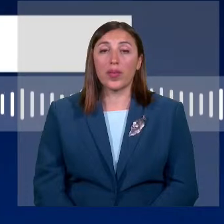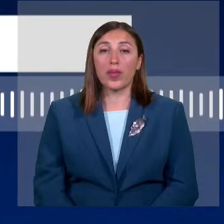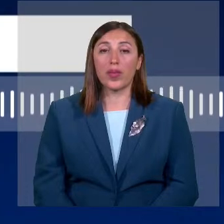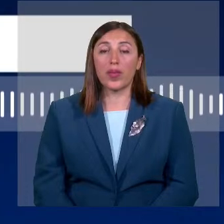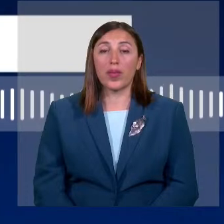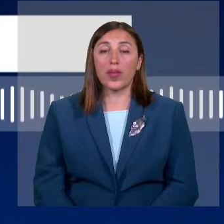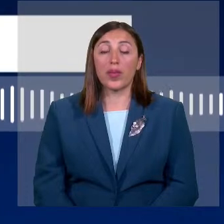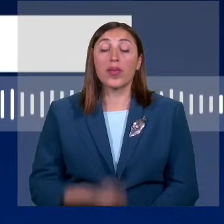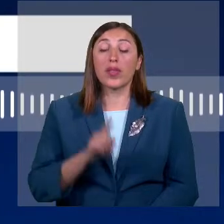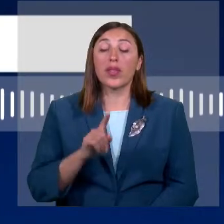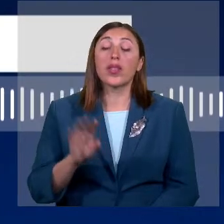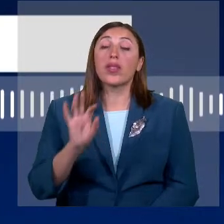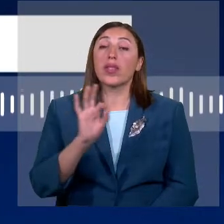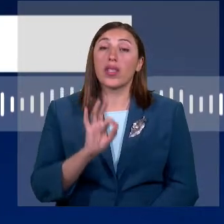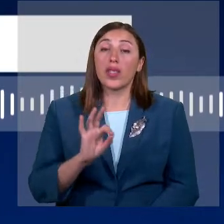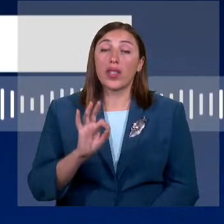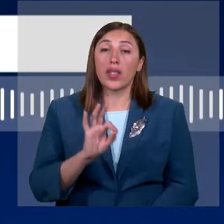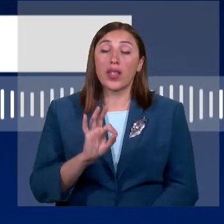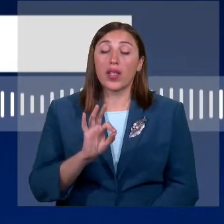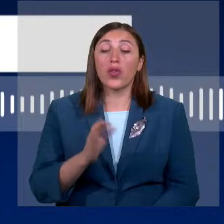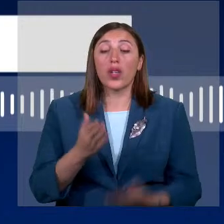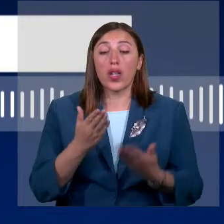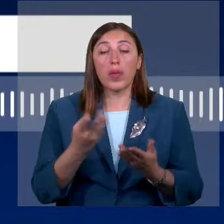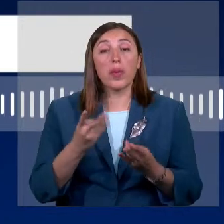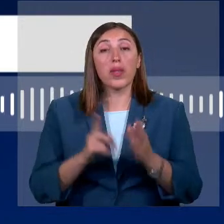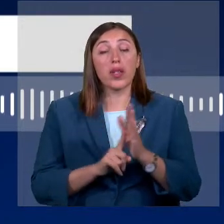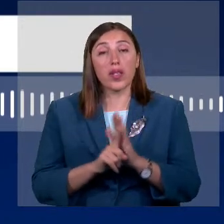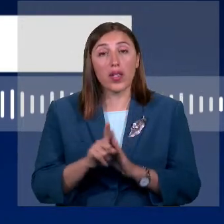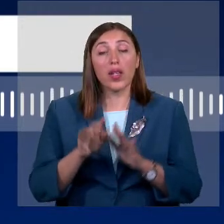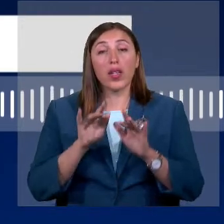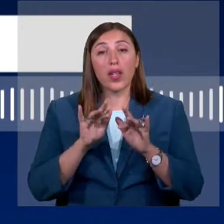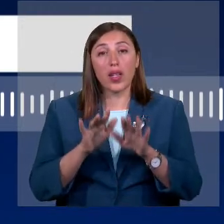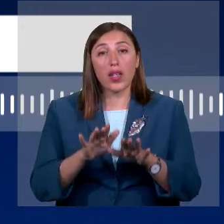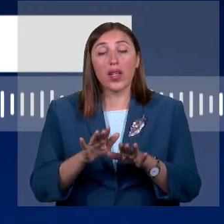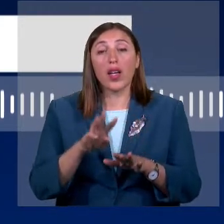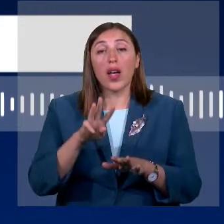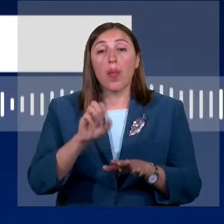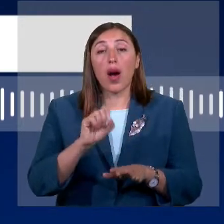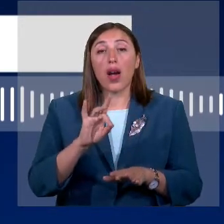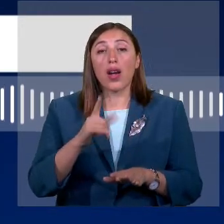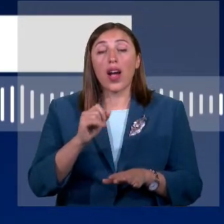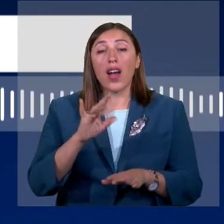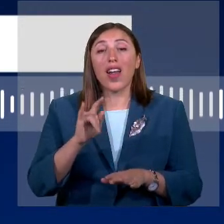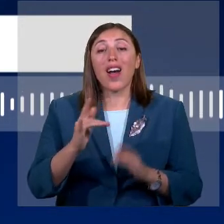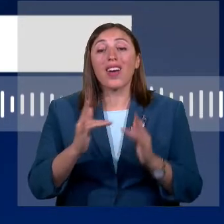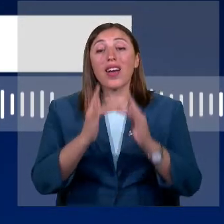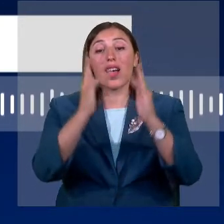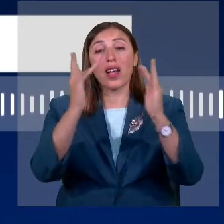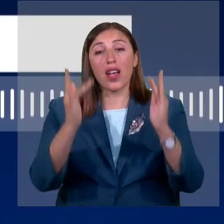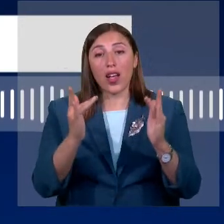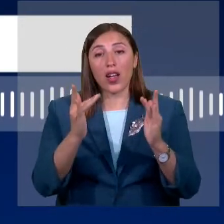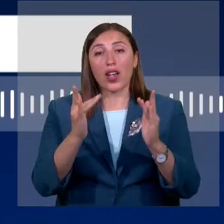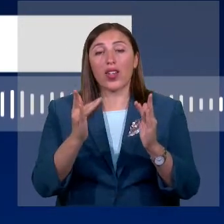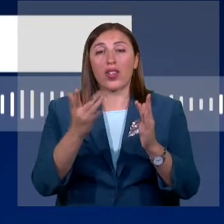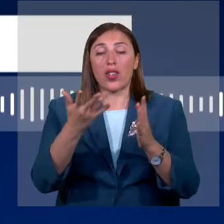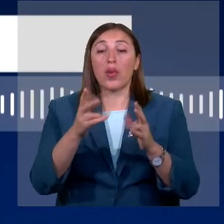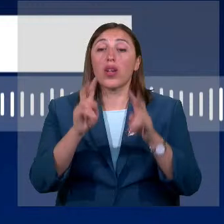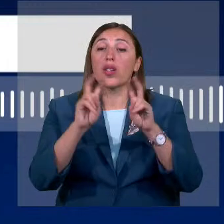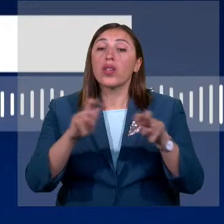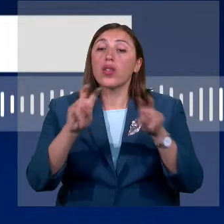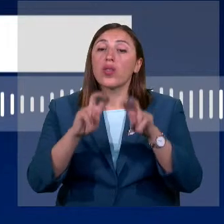վերաբերյալ ինչ-որ պետք է արվի հիմա, դա Մարգարեի կամուրջի վիճակի ստուգումն է, որը